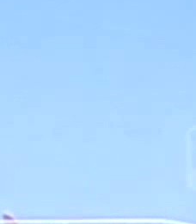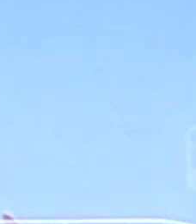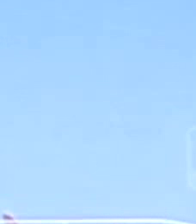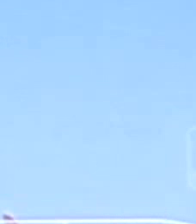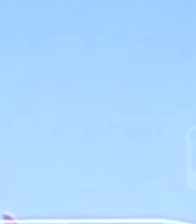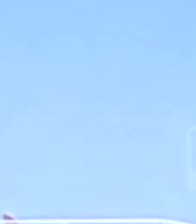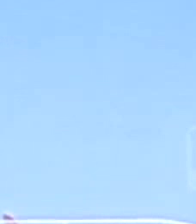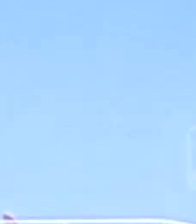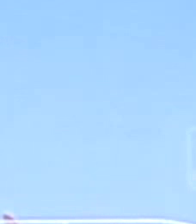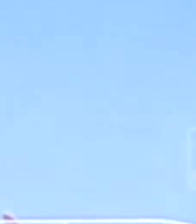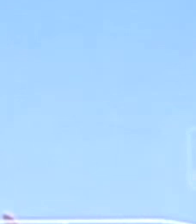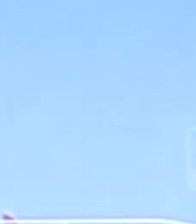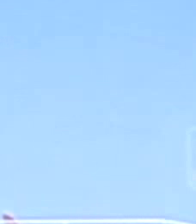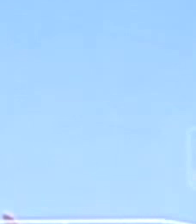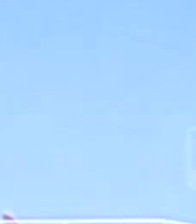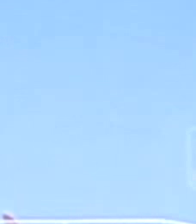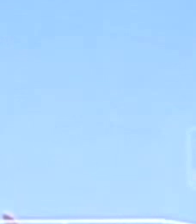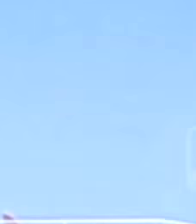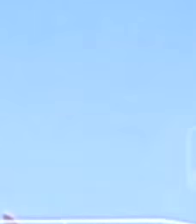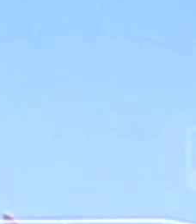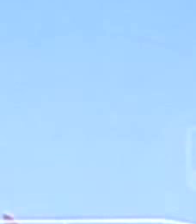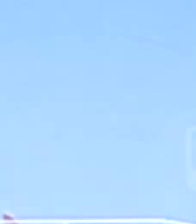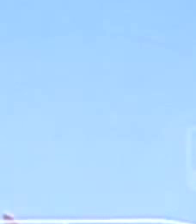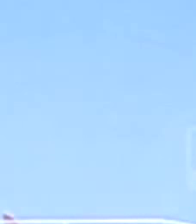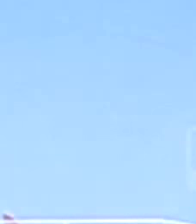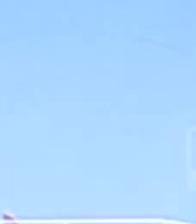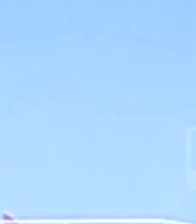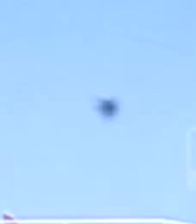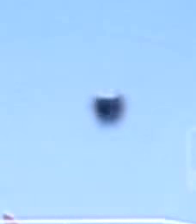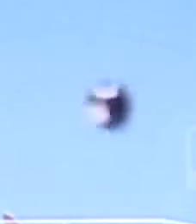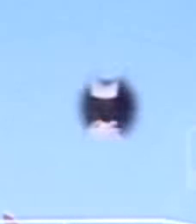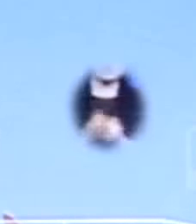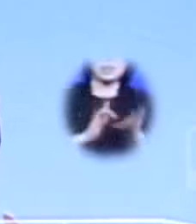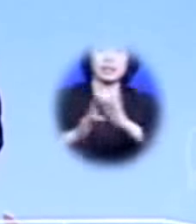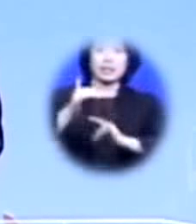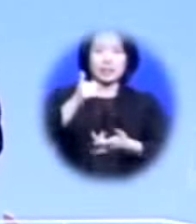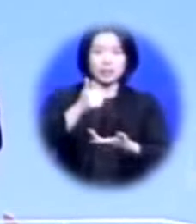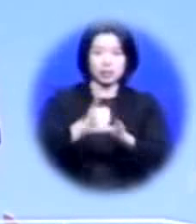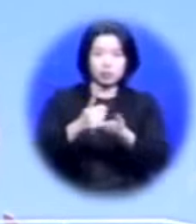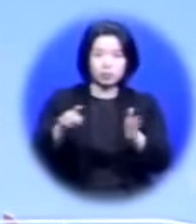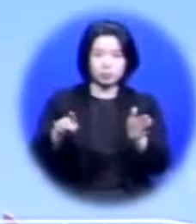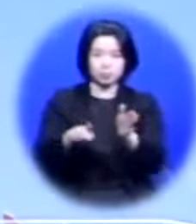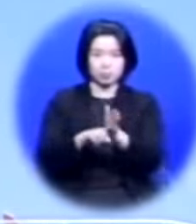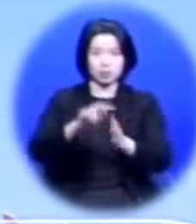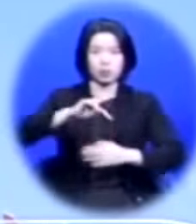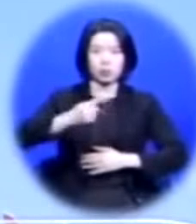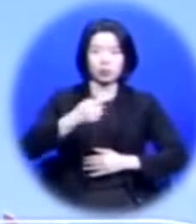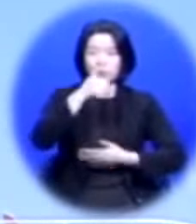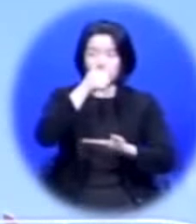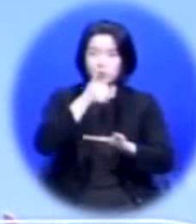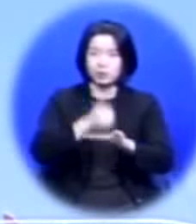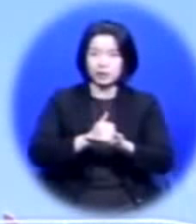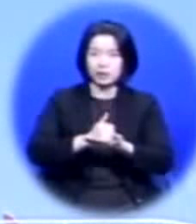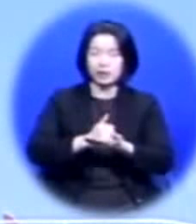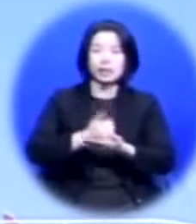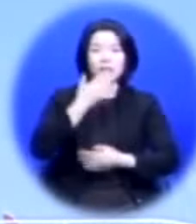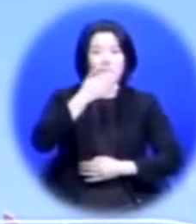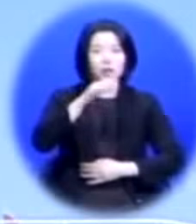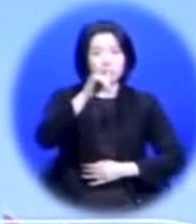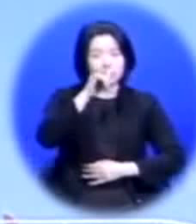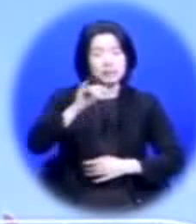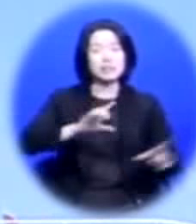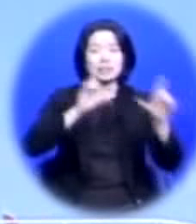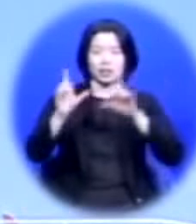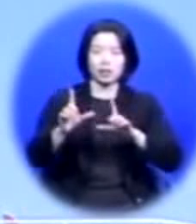한번 여러분 자신이 판단해 보시기 바랍니다 예수님을 믿어도 죄는 짓고 사는 거지